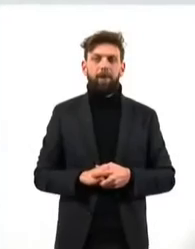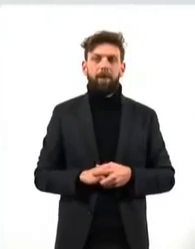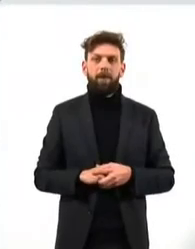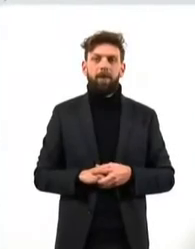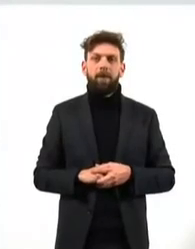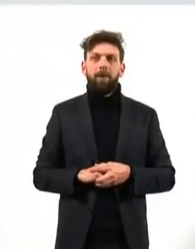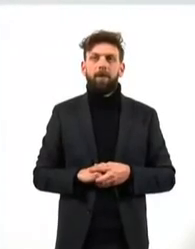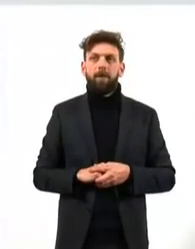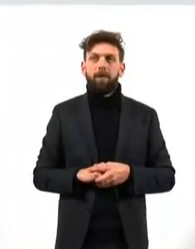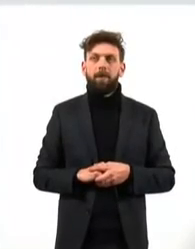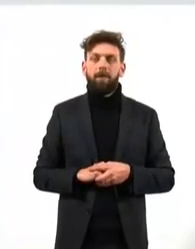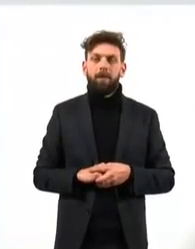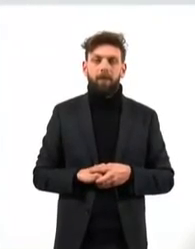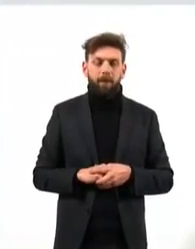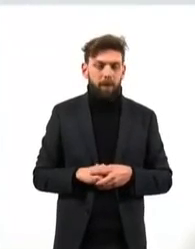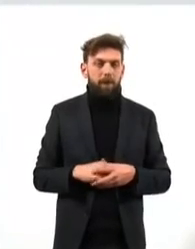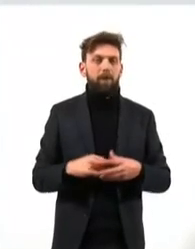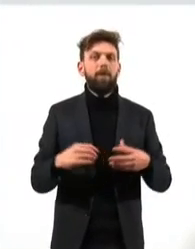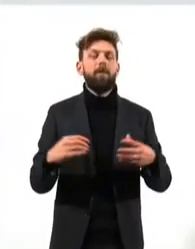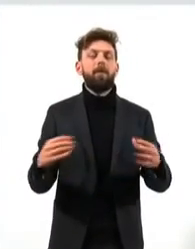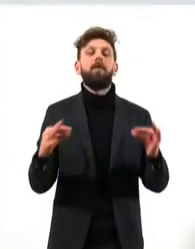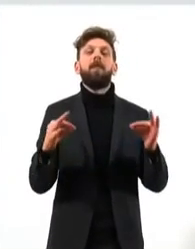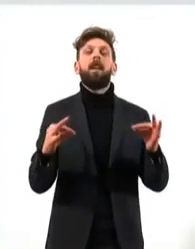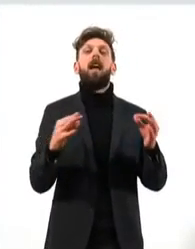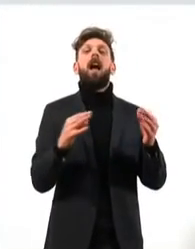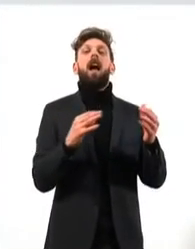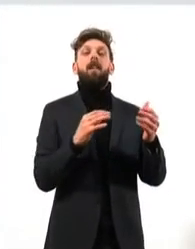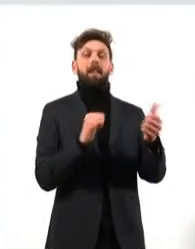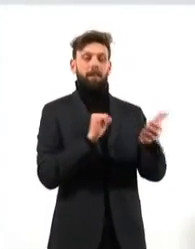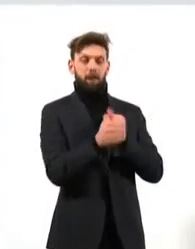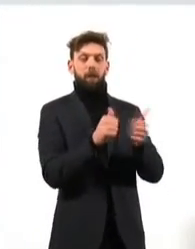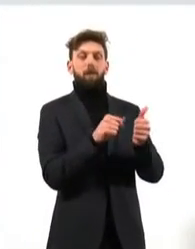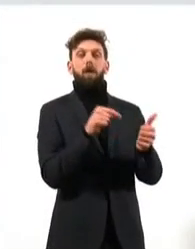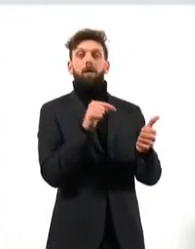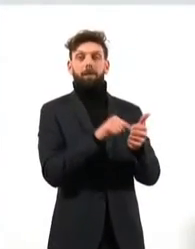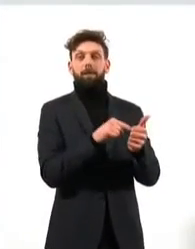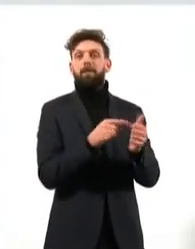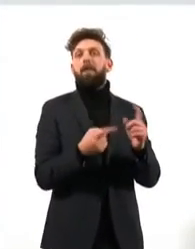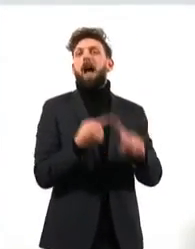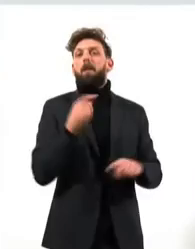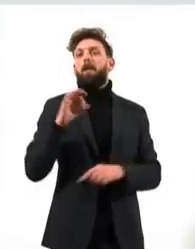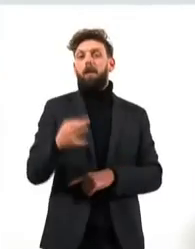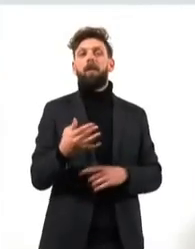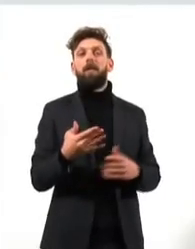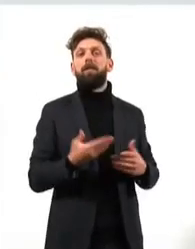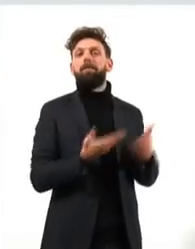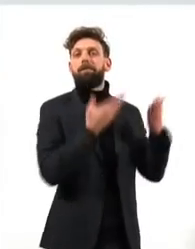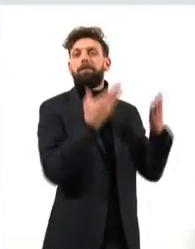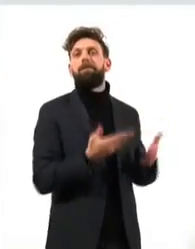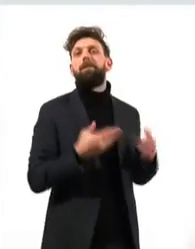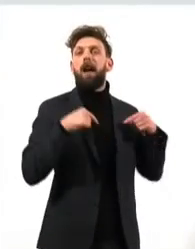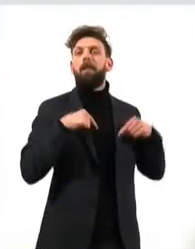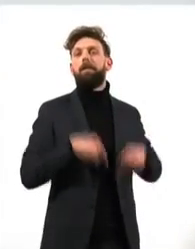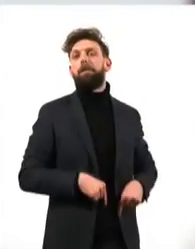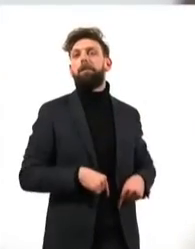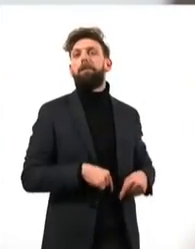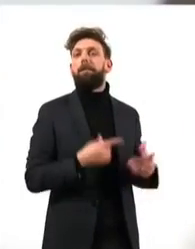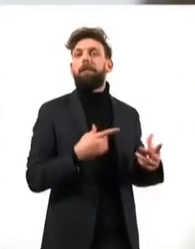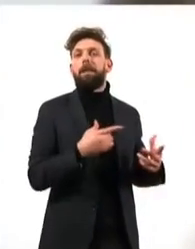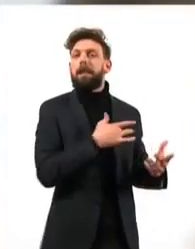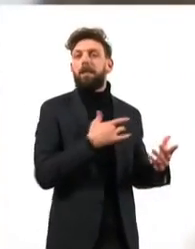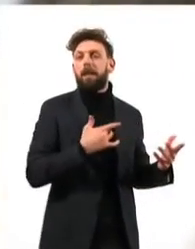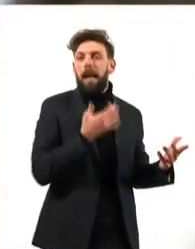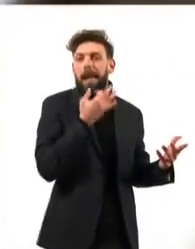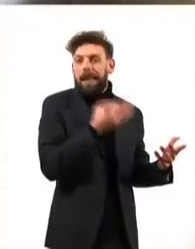Peut-être rebondir sur le sujet du sport, c'est évidemment important. Le ministre de la Santé vient de le dire pour des questions de santé. Je pense